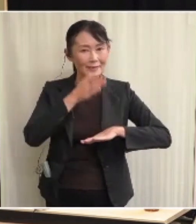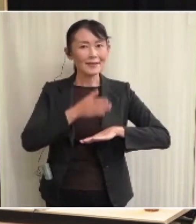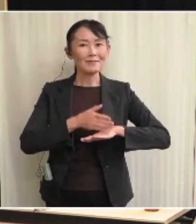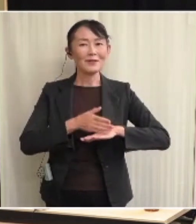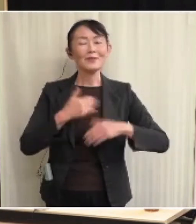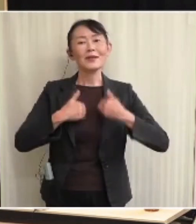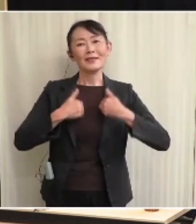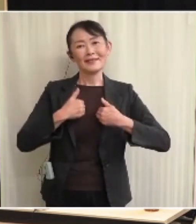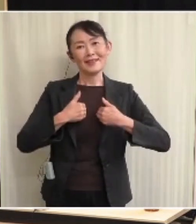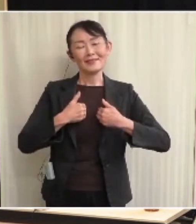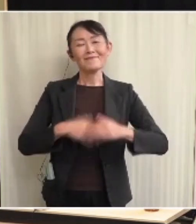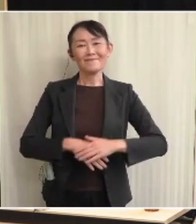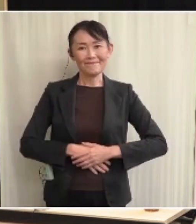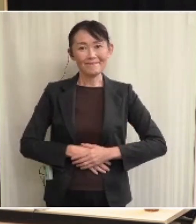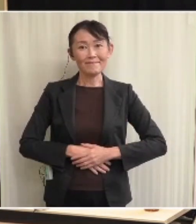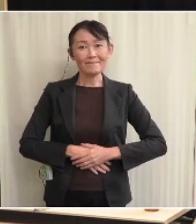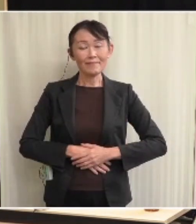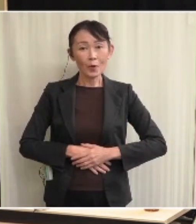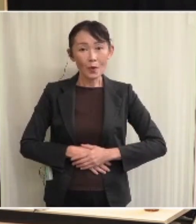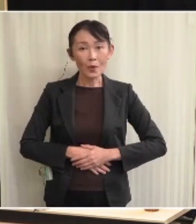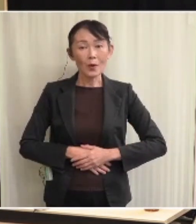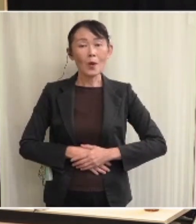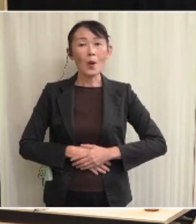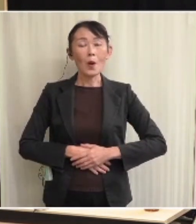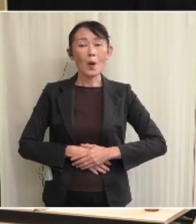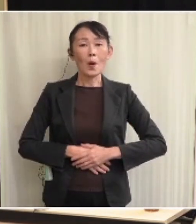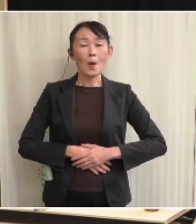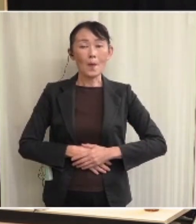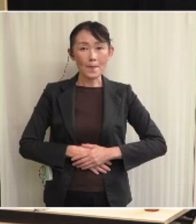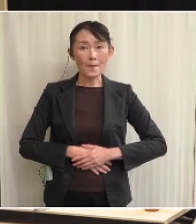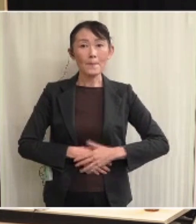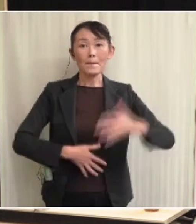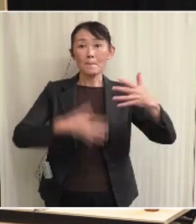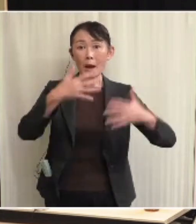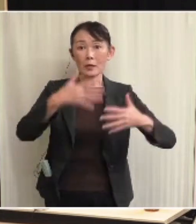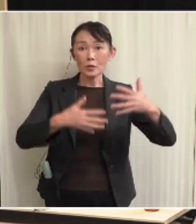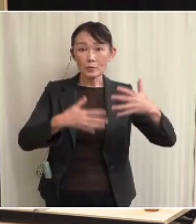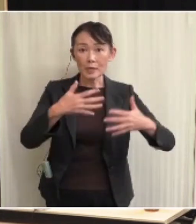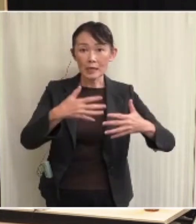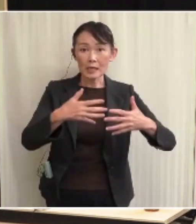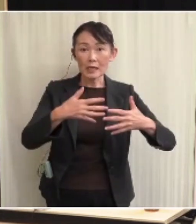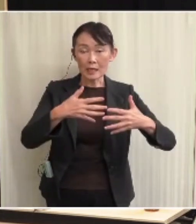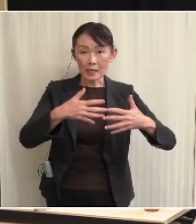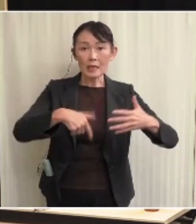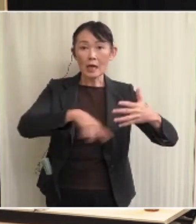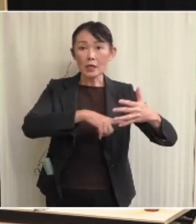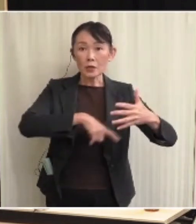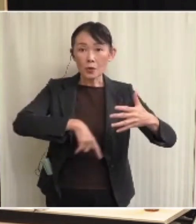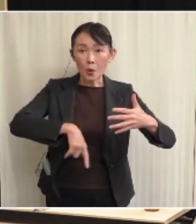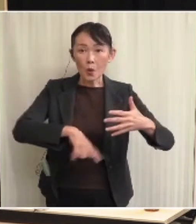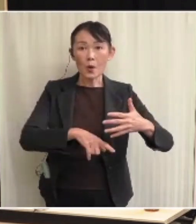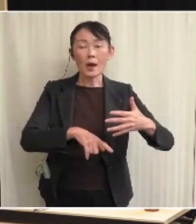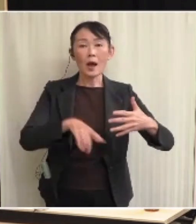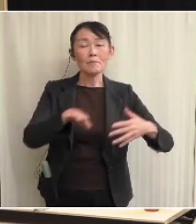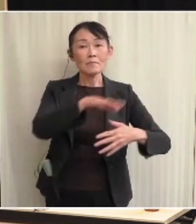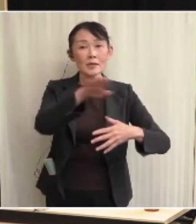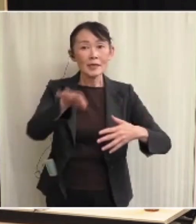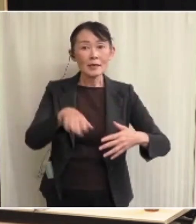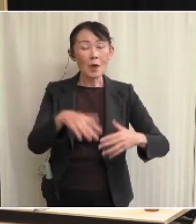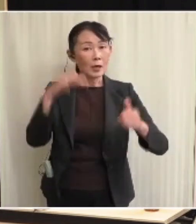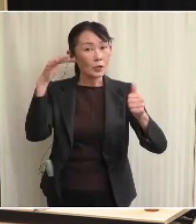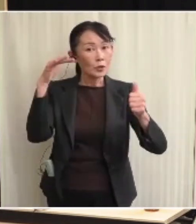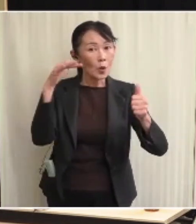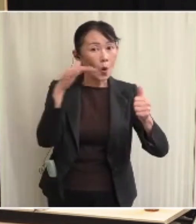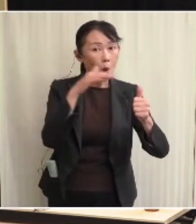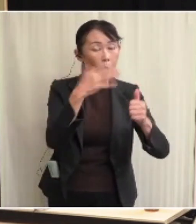。まさか番組がここまで、皆様にこうして取り上げていただけることになるとは、正直思ってなかった